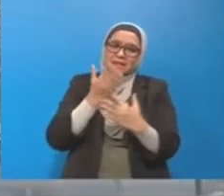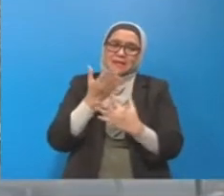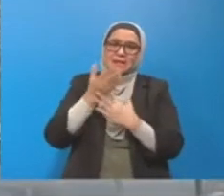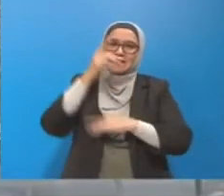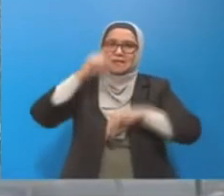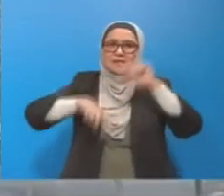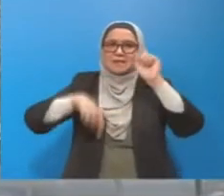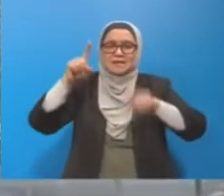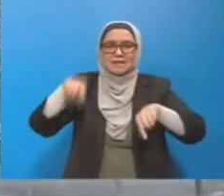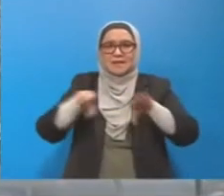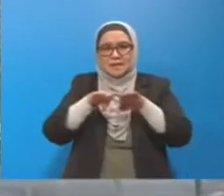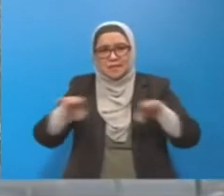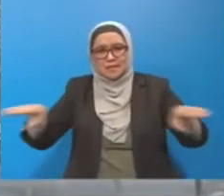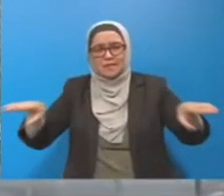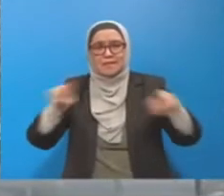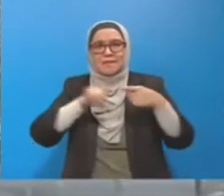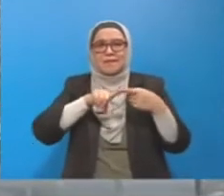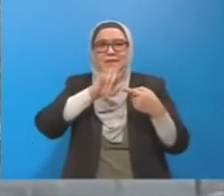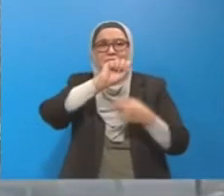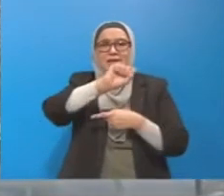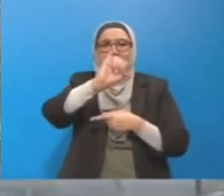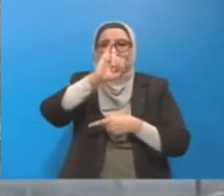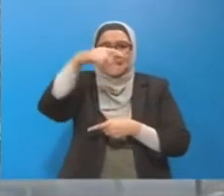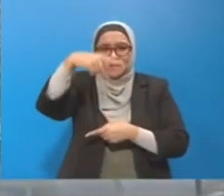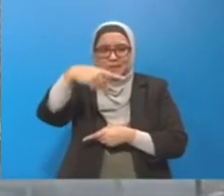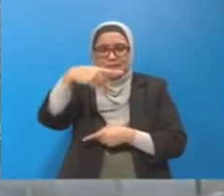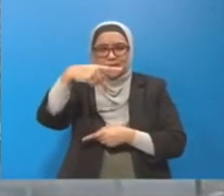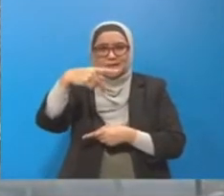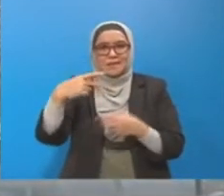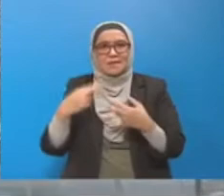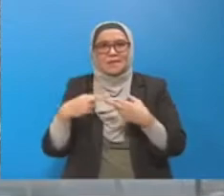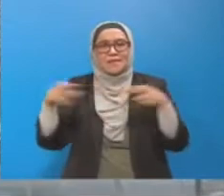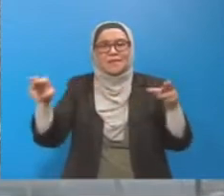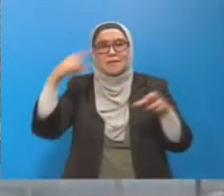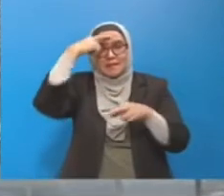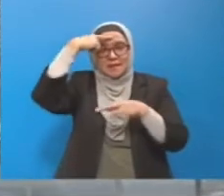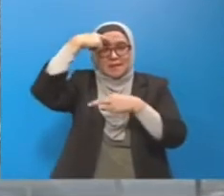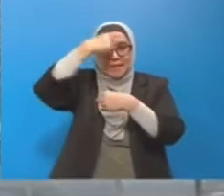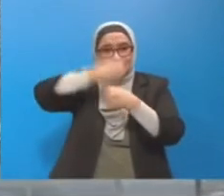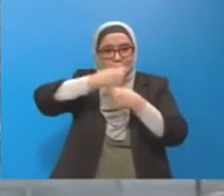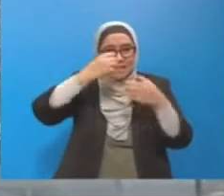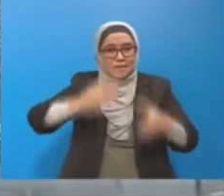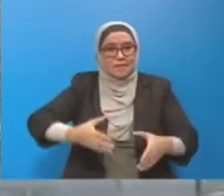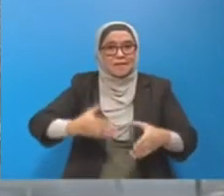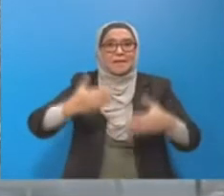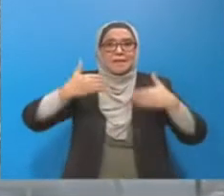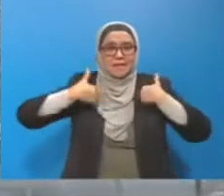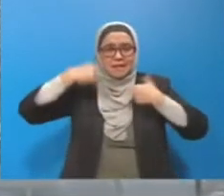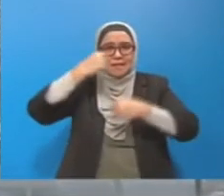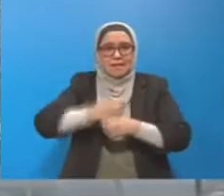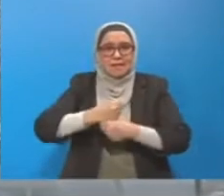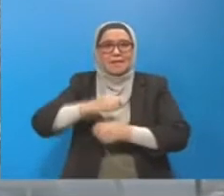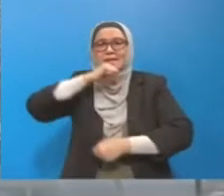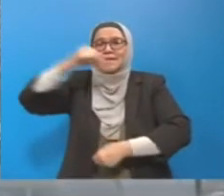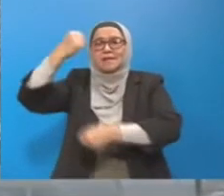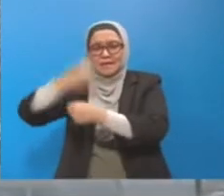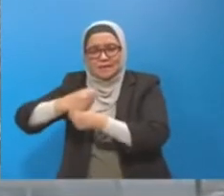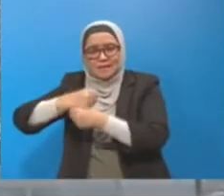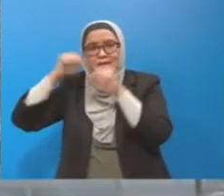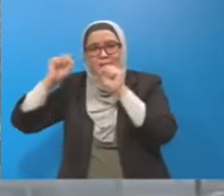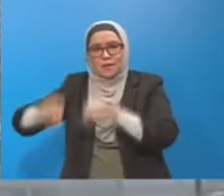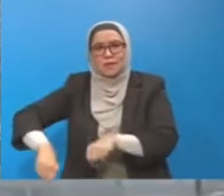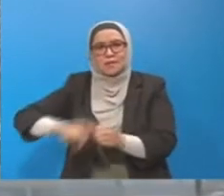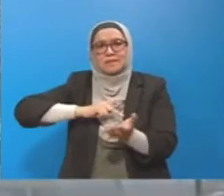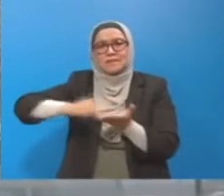sistem insure pekerjaan ataupun s.ip yang dilancarkan kepada mereka yang bekerja dan tak bekerja pun dilindungi dibolehkan oleh